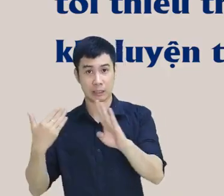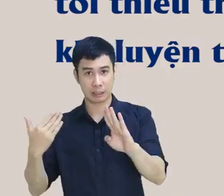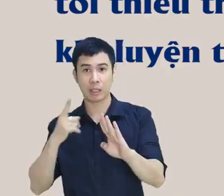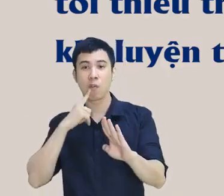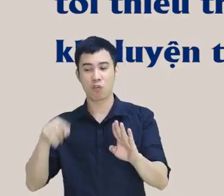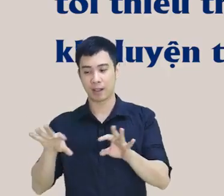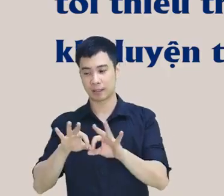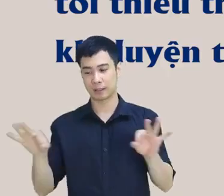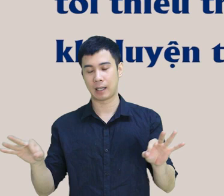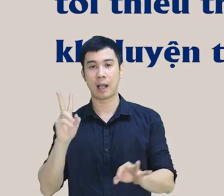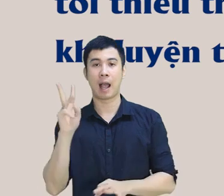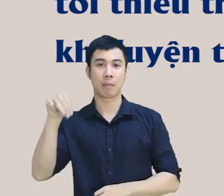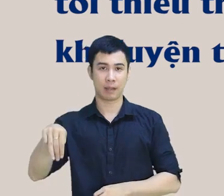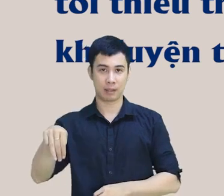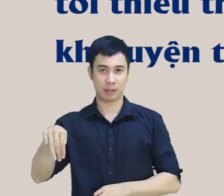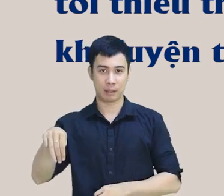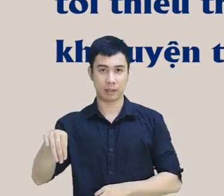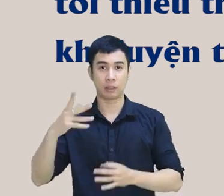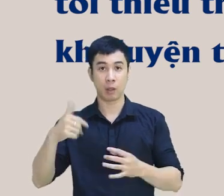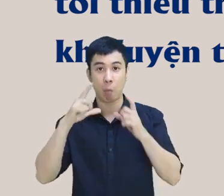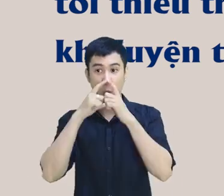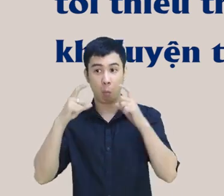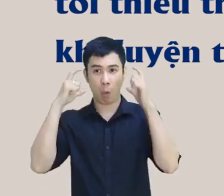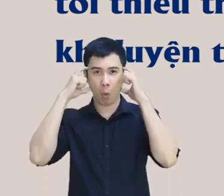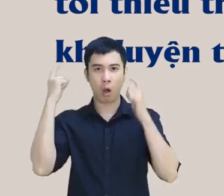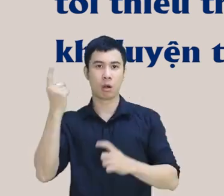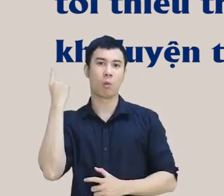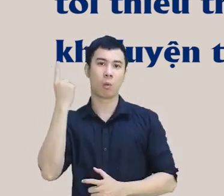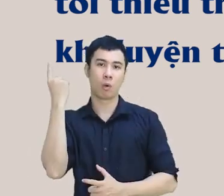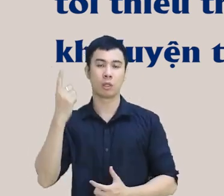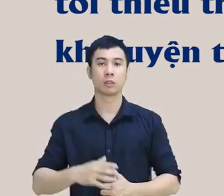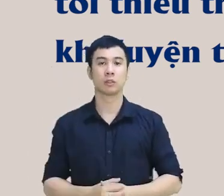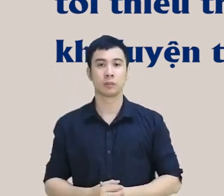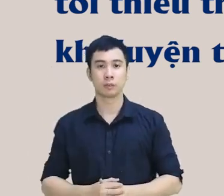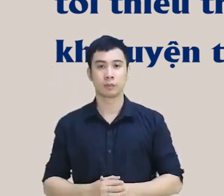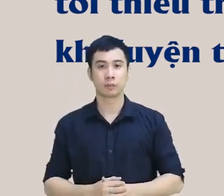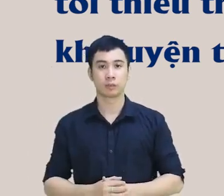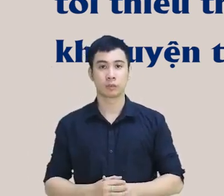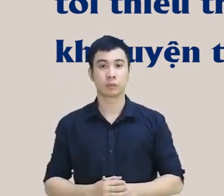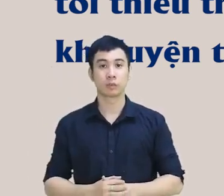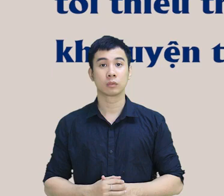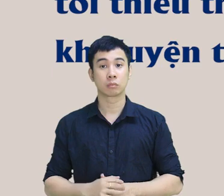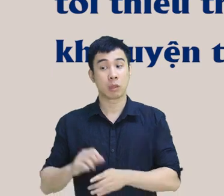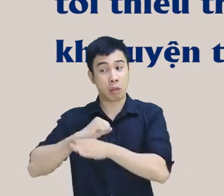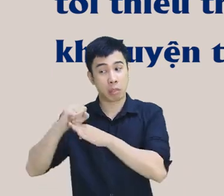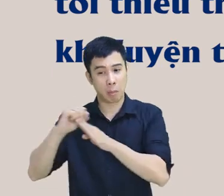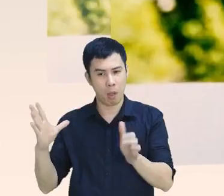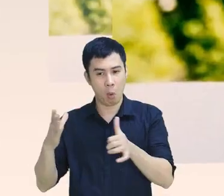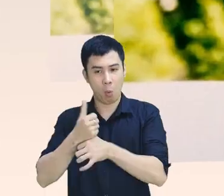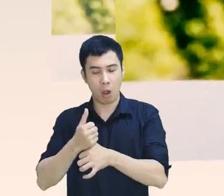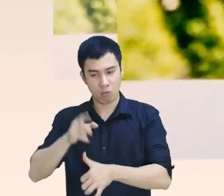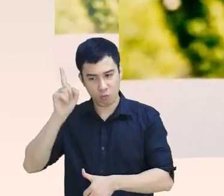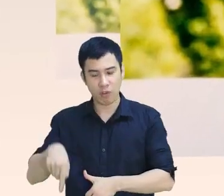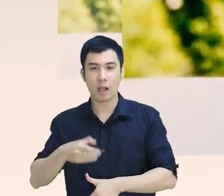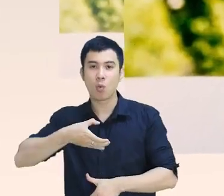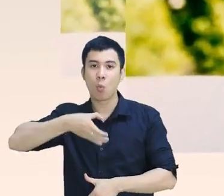Trường hợp trên 2 người tập trong khu cách ly thì cần giữ khoảng cách tối thiểu trên 2 mét và đeo khẩu trang khi luyện tập.